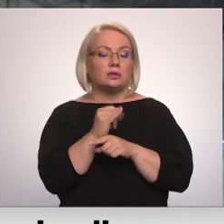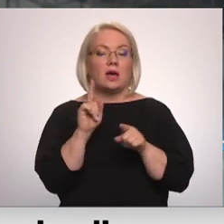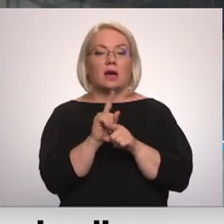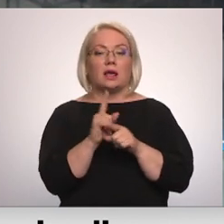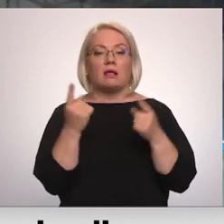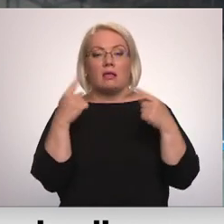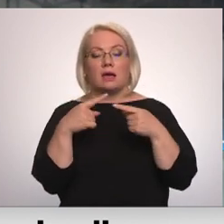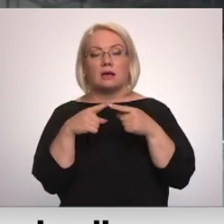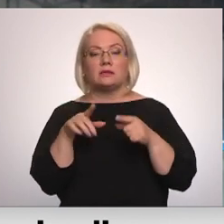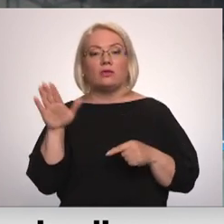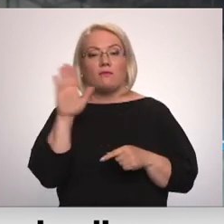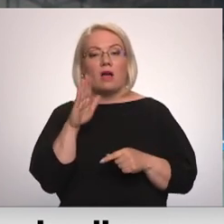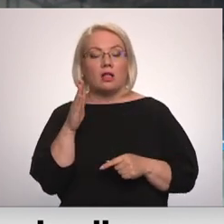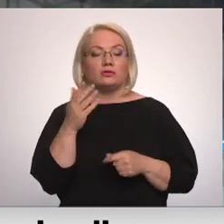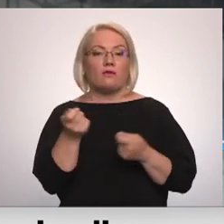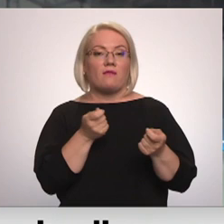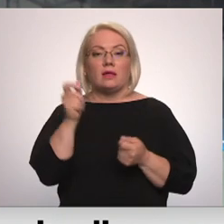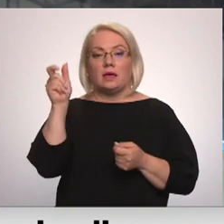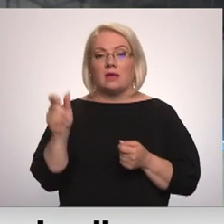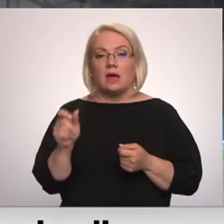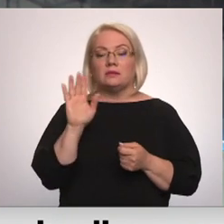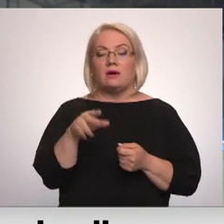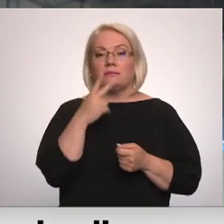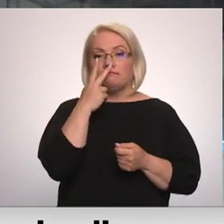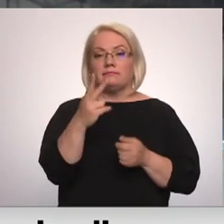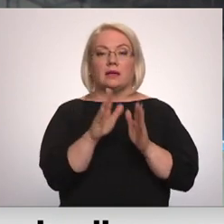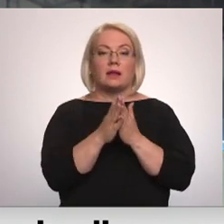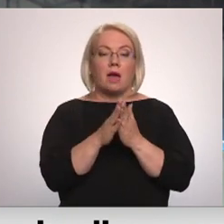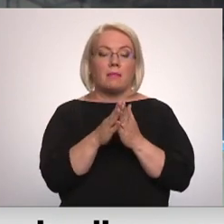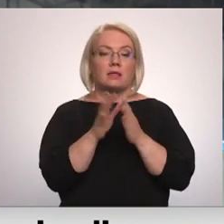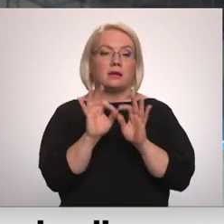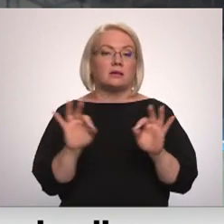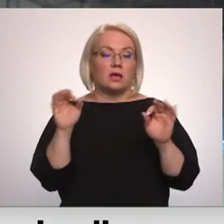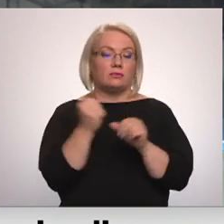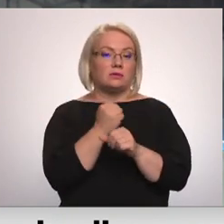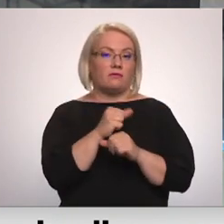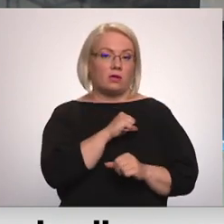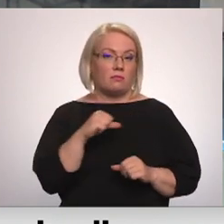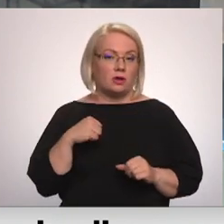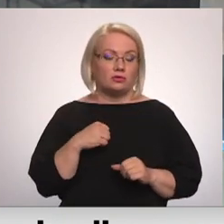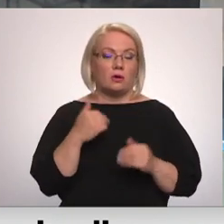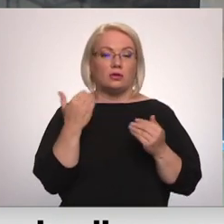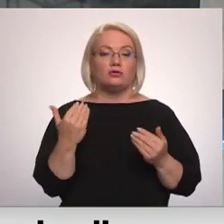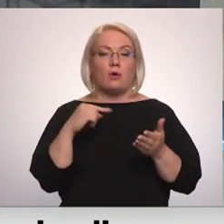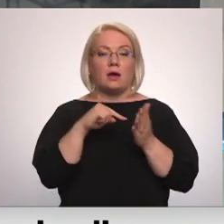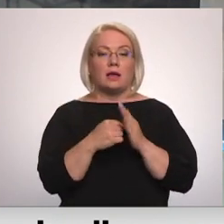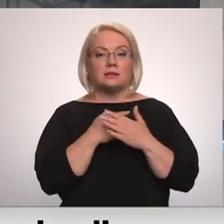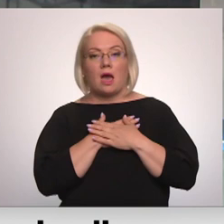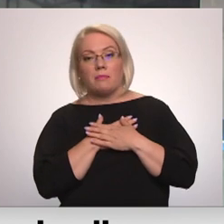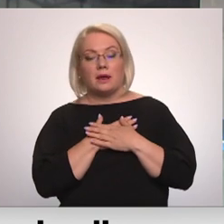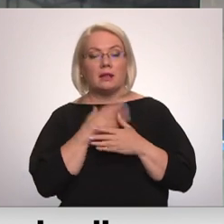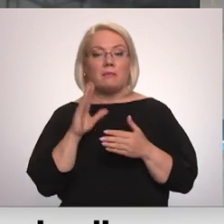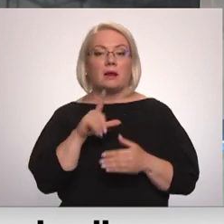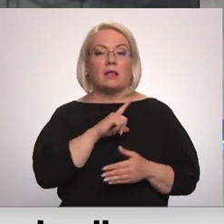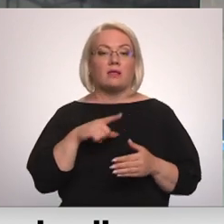valstu adītājs var atklāt paņēmienus, kā grāmatās ieraudzītos skaistuļus darināt pašām. Šoreiz apbrīna par latviešu rakstainajiem cimdiem